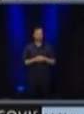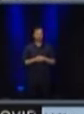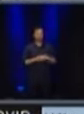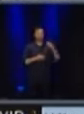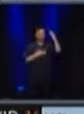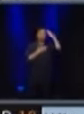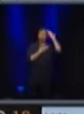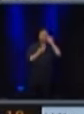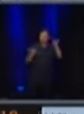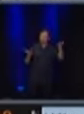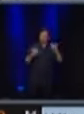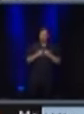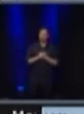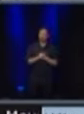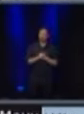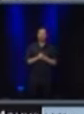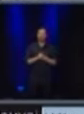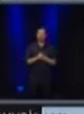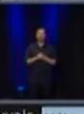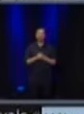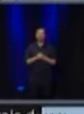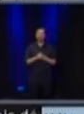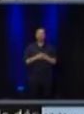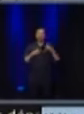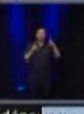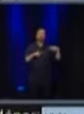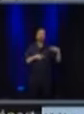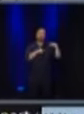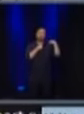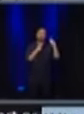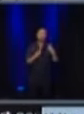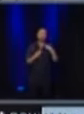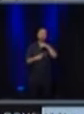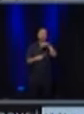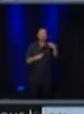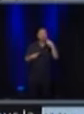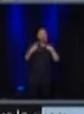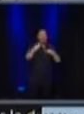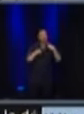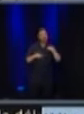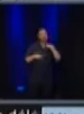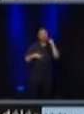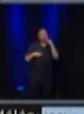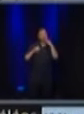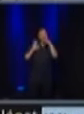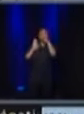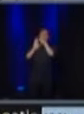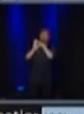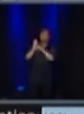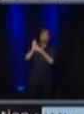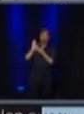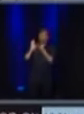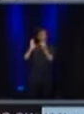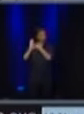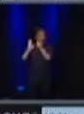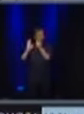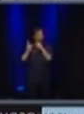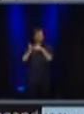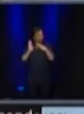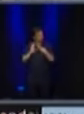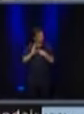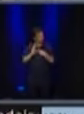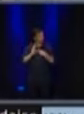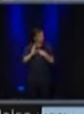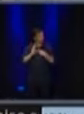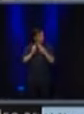Oui, bonjour à tous. Depuis le début, vous nous dites que quand des restrictions sont levées, c'est pas seulement en fonction du nombre de cas, c'est aussi